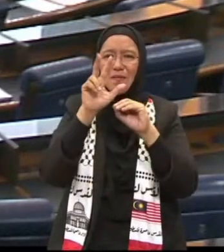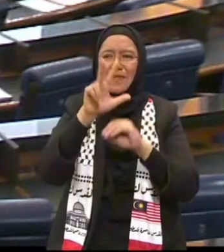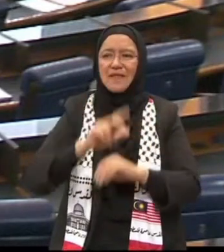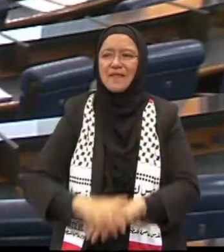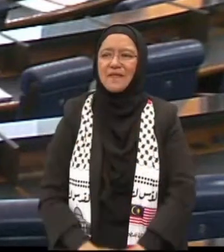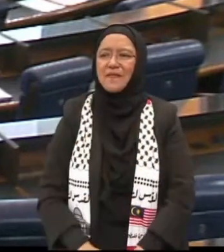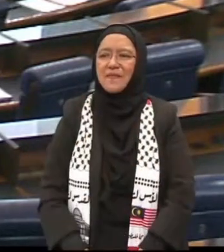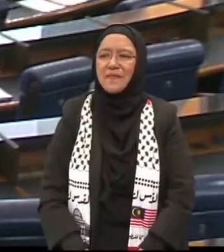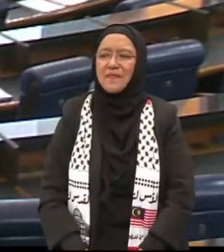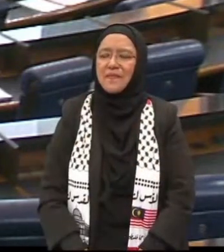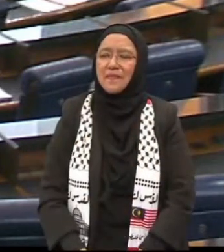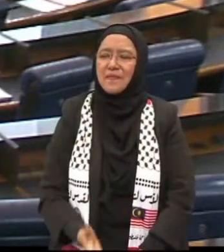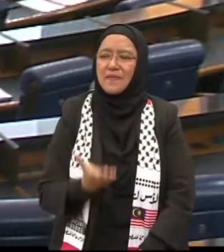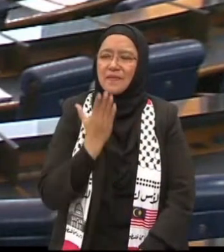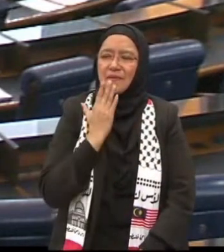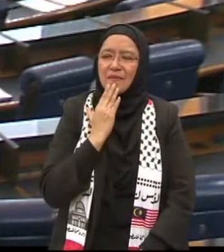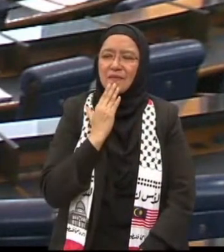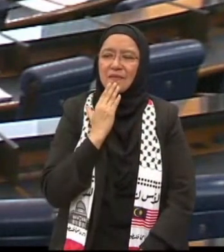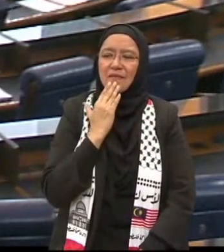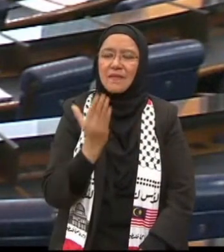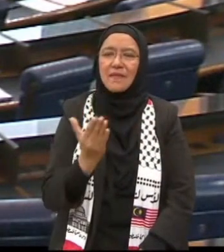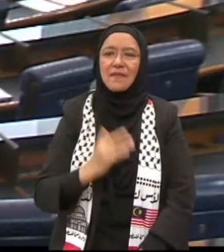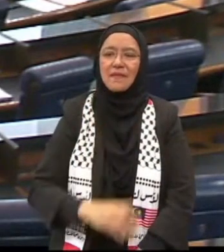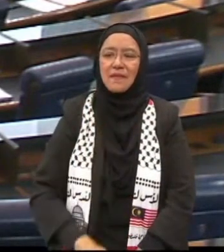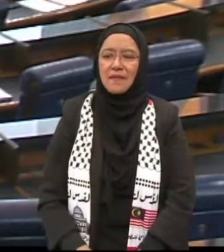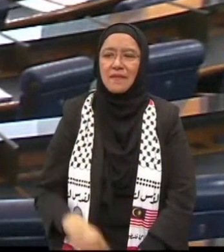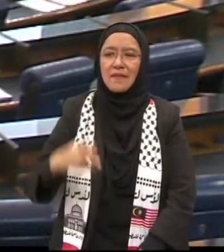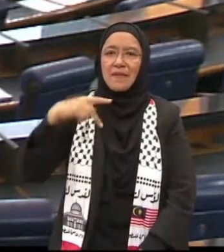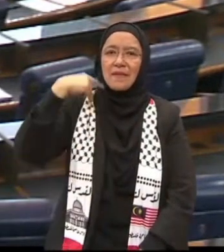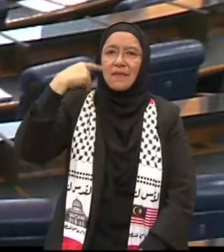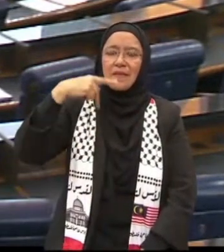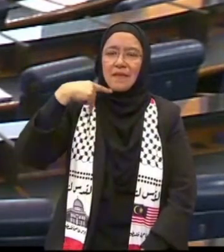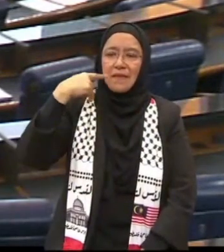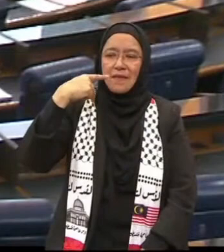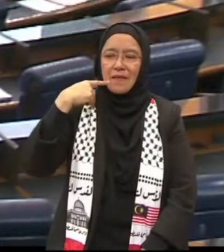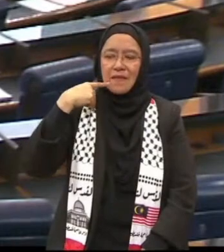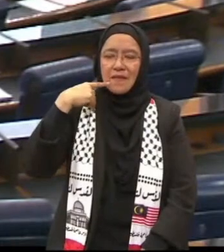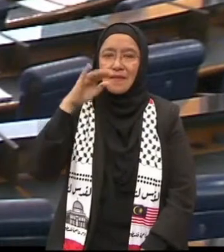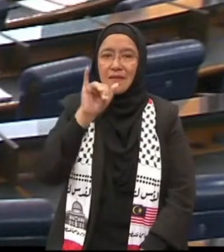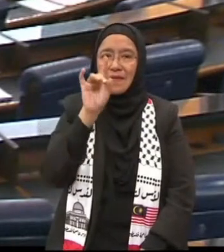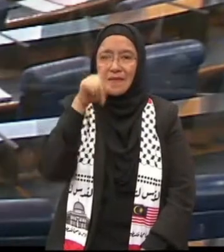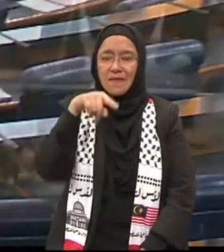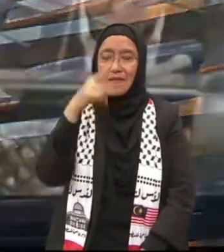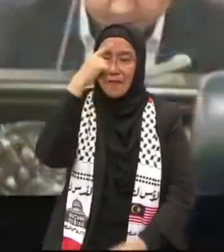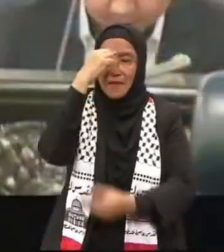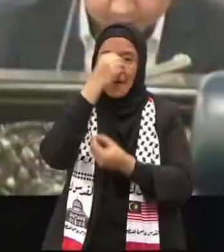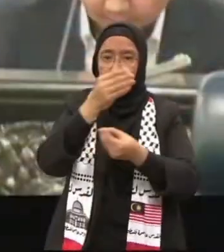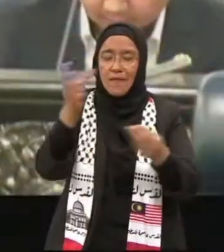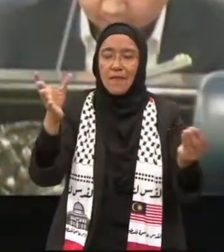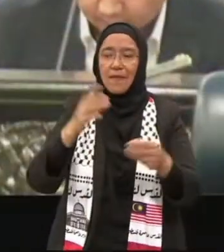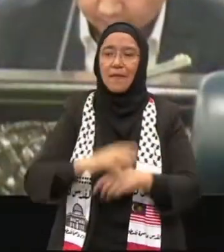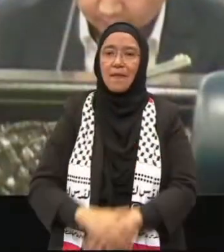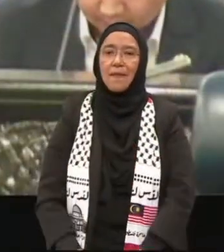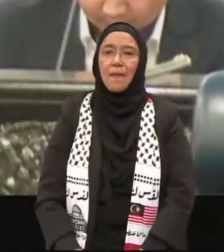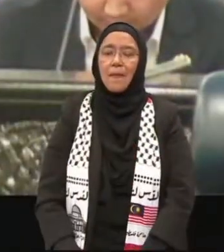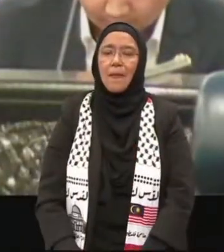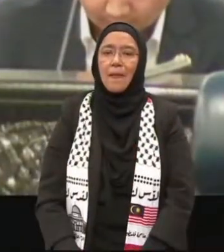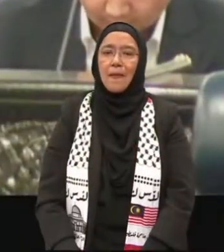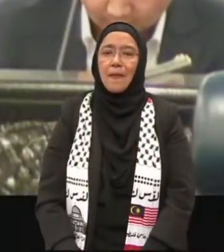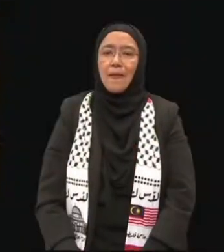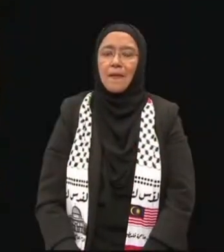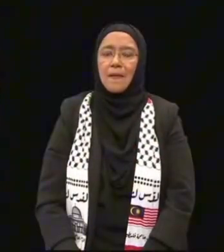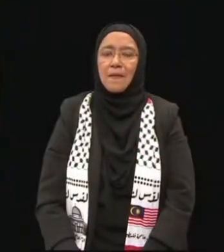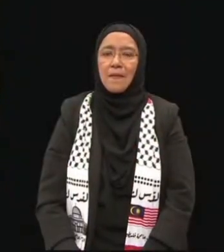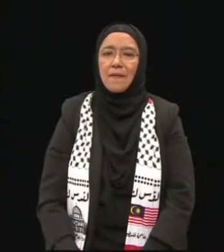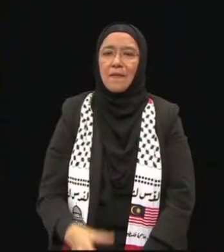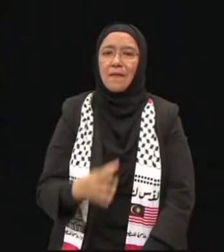Terima kasih Puan Yang di-Pertua. Untuk makluman Puan Yang di-Pertua dan ahli yang berhormat dari Sungai Petani yang penuh semangat